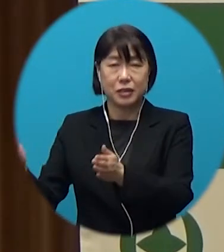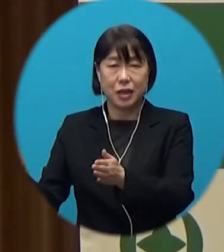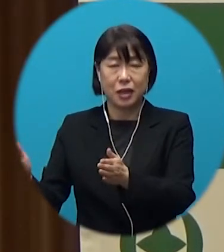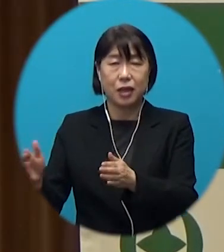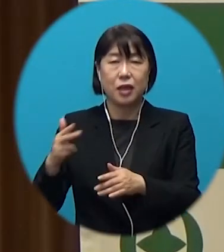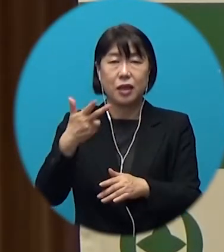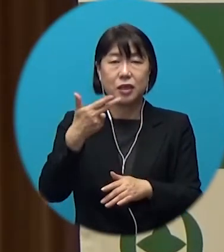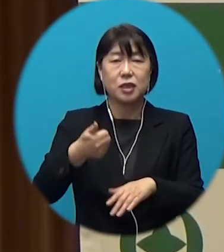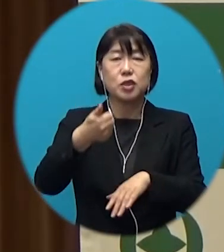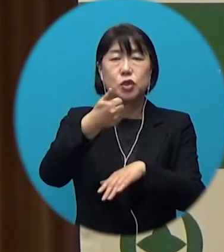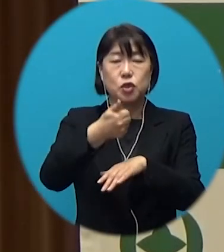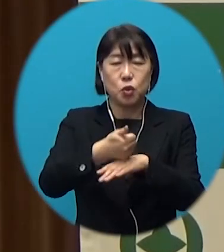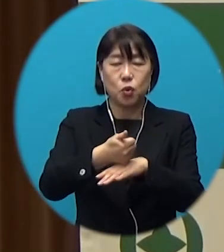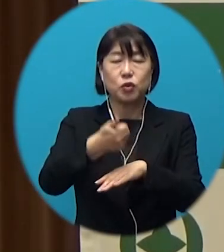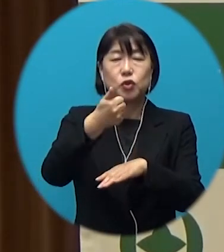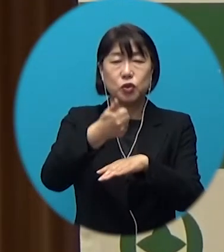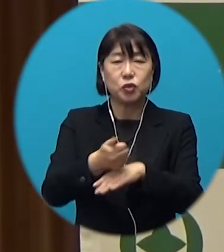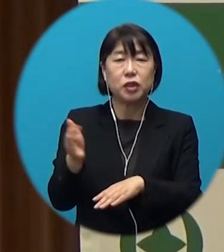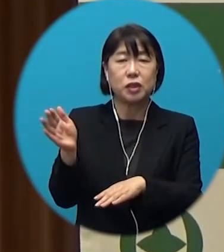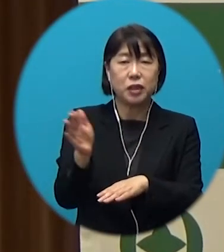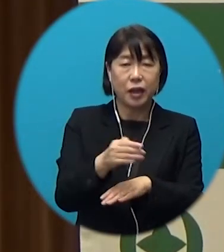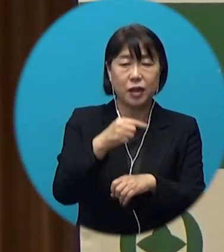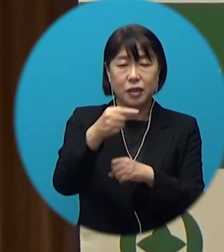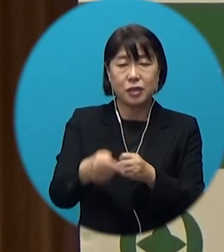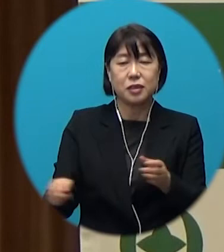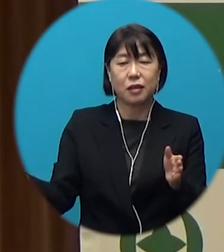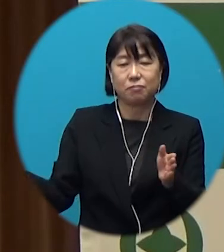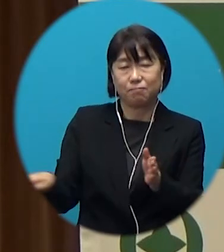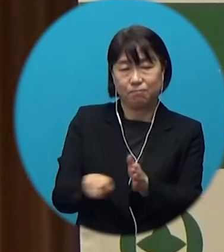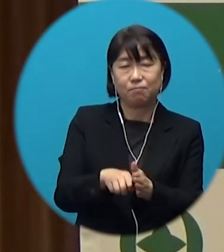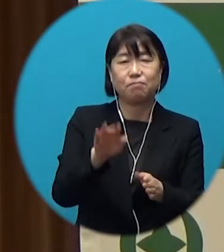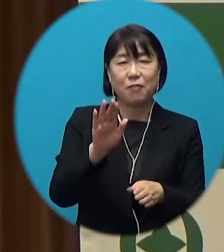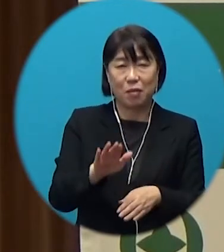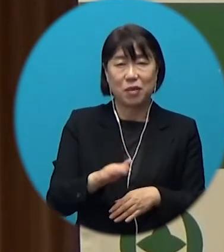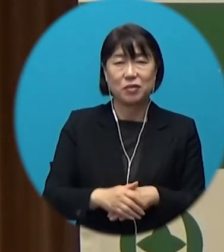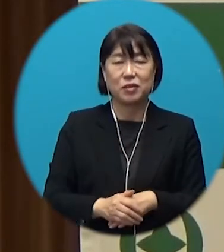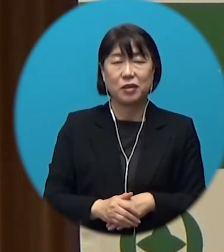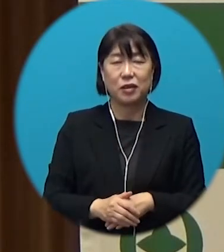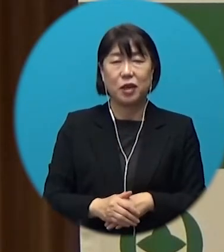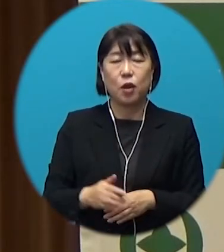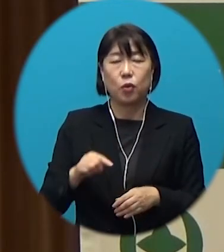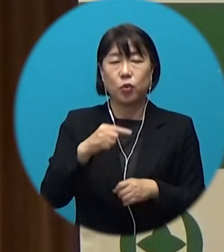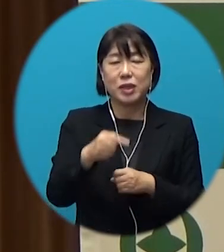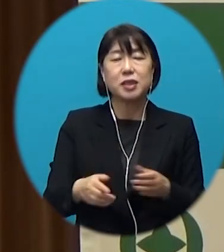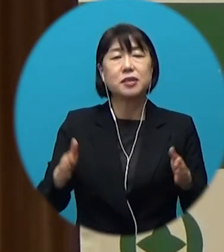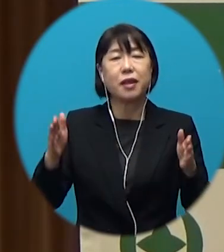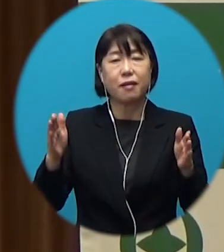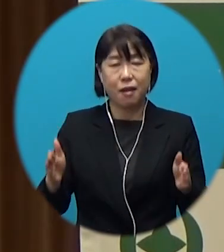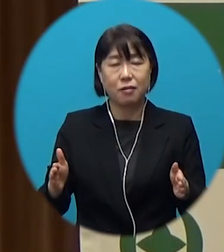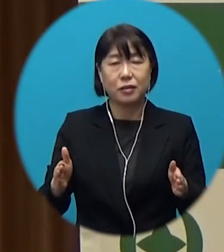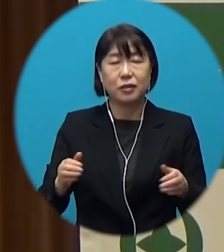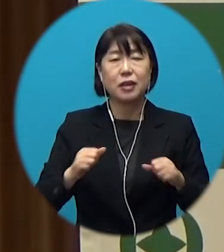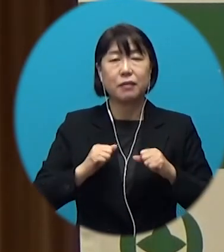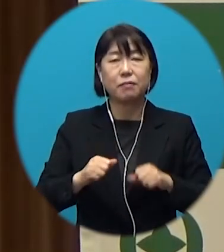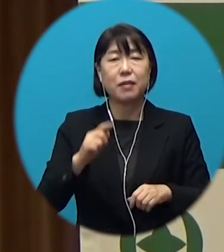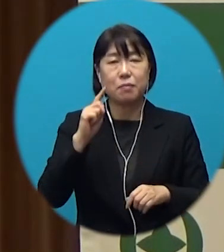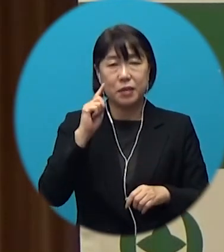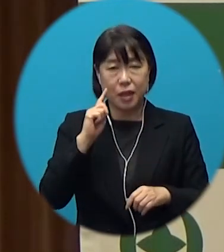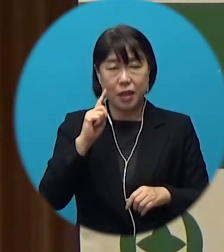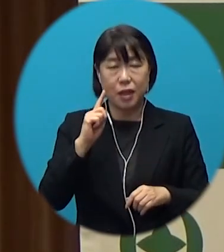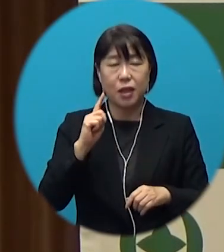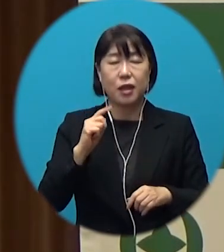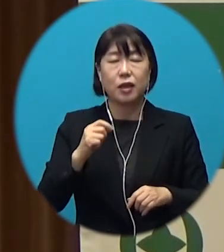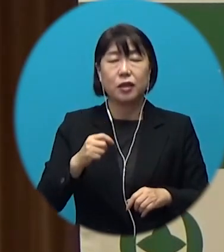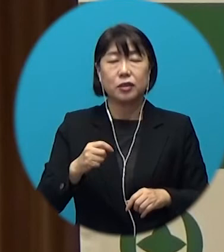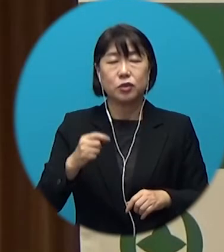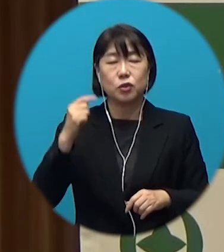市長に就任されて間もなく1年になりますけれども、この1年振り返ってみて、率直な感想だ